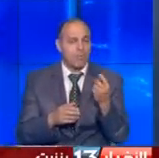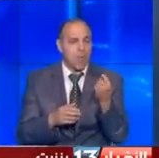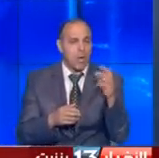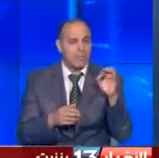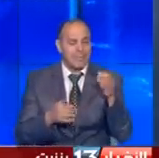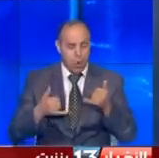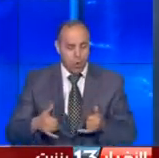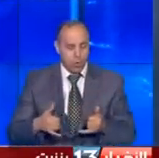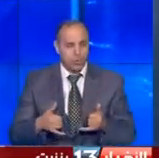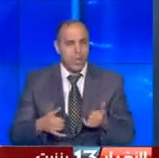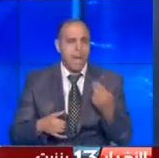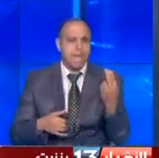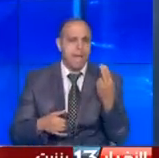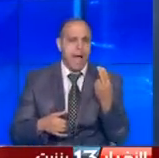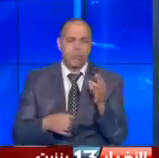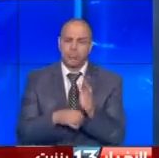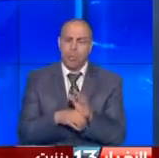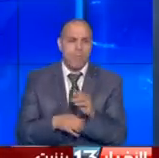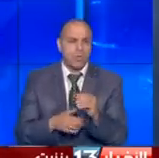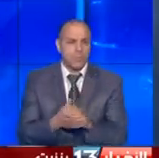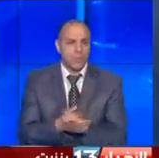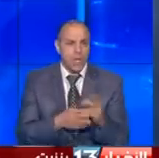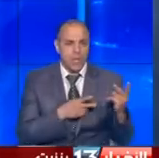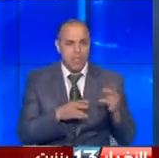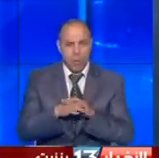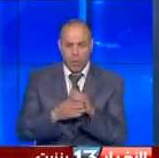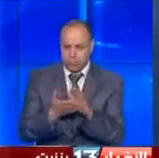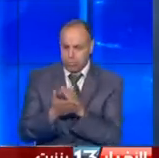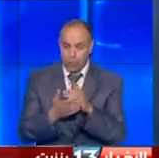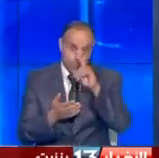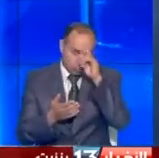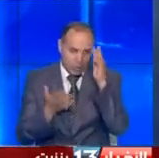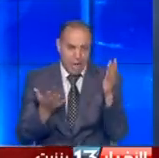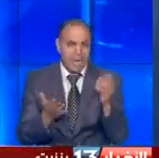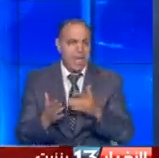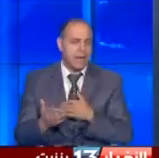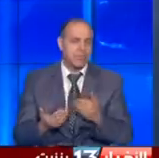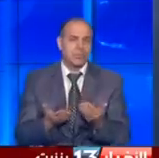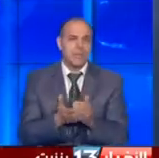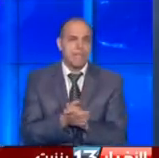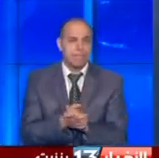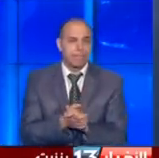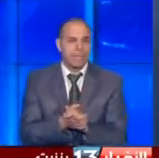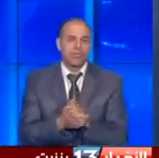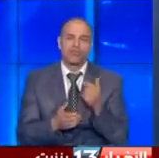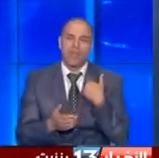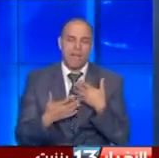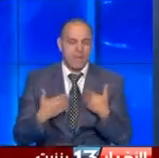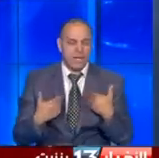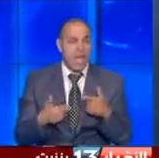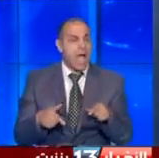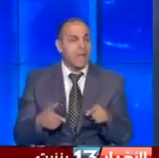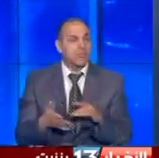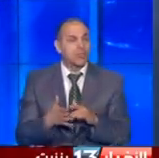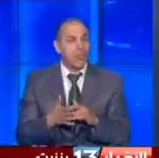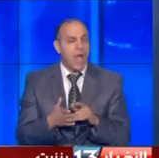3,150 مقعدا بالمعاهد النموذجية. حضرنا محاور الكل وإن شاء الله بقدرة ربي لبس. تبا متفائلين بالدبارات، أما خايفين شوية